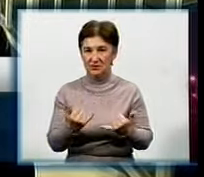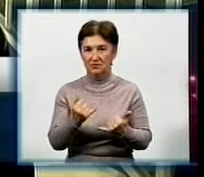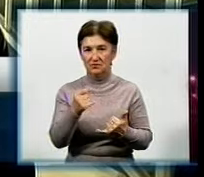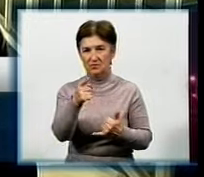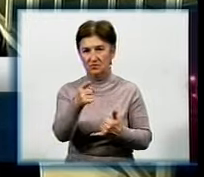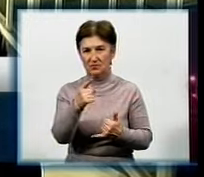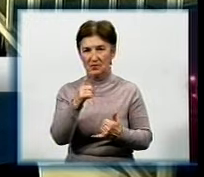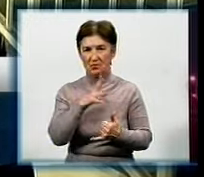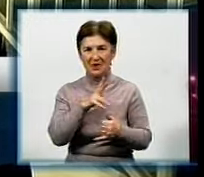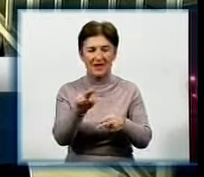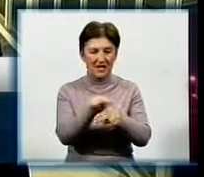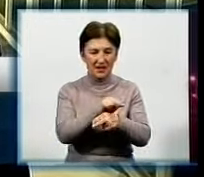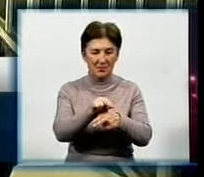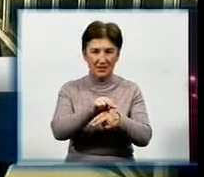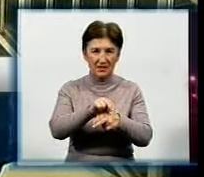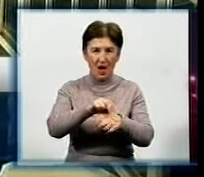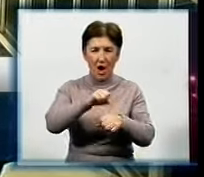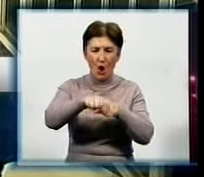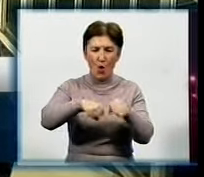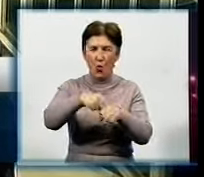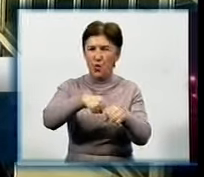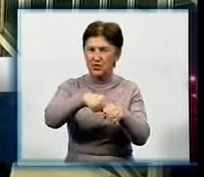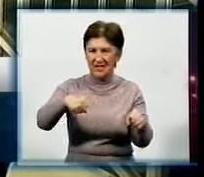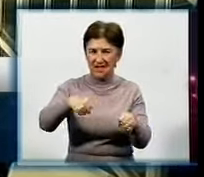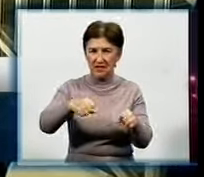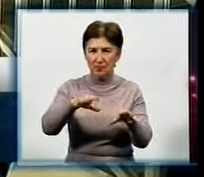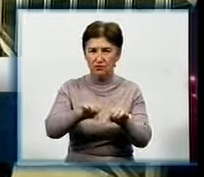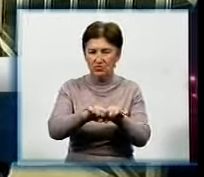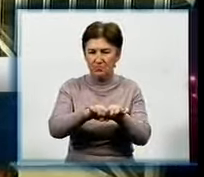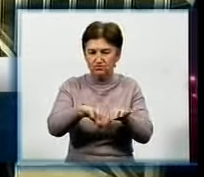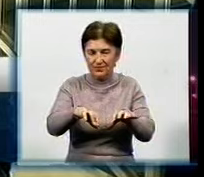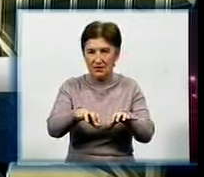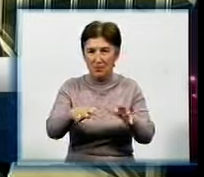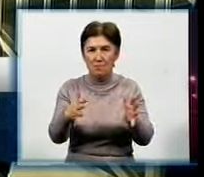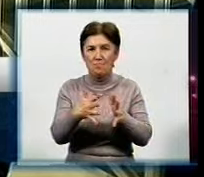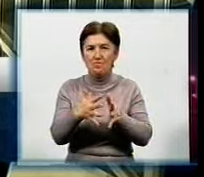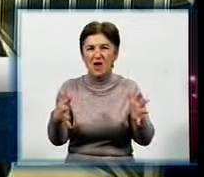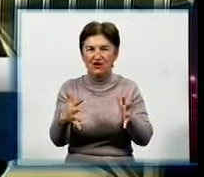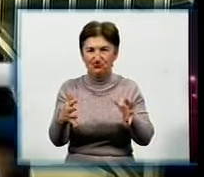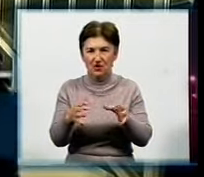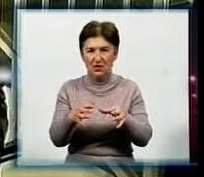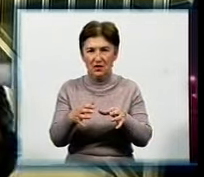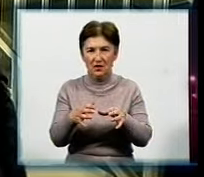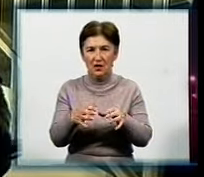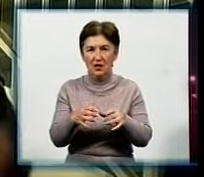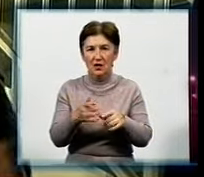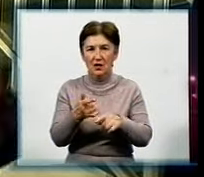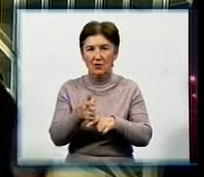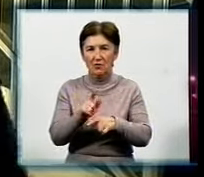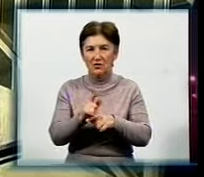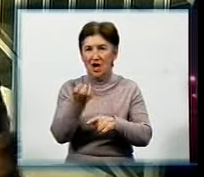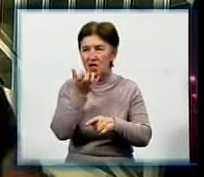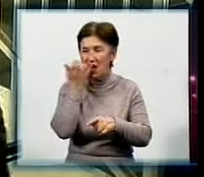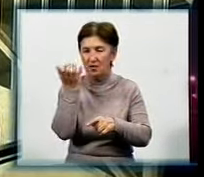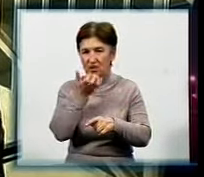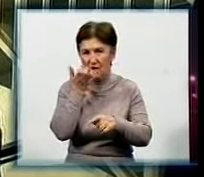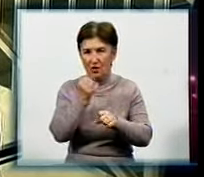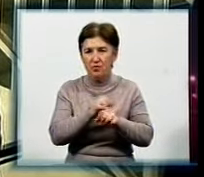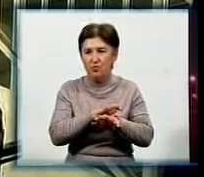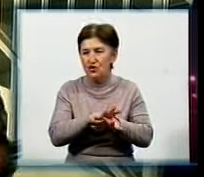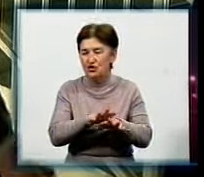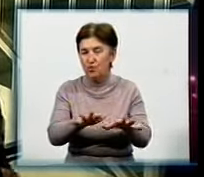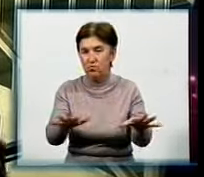були демонтовані елеваторні вузли буде збільшений діаметр отворів в цих елеваторних вузлах щоб більша кількість теплоносія поступала до системи